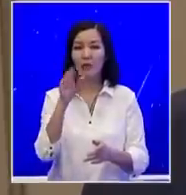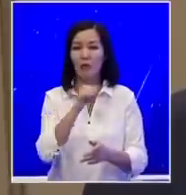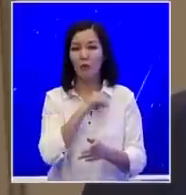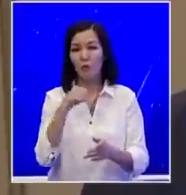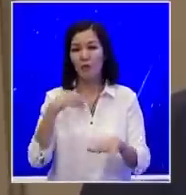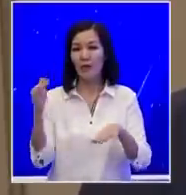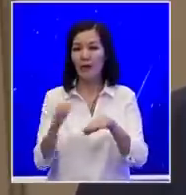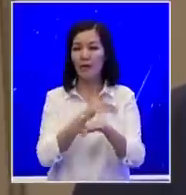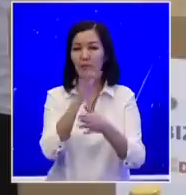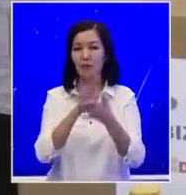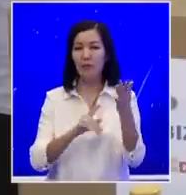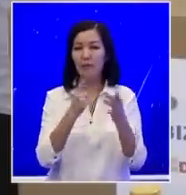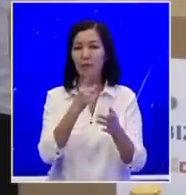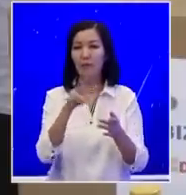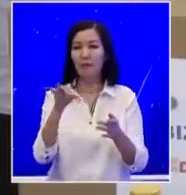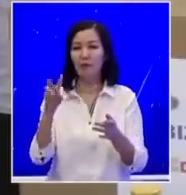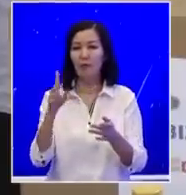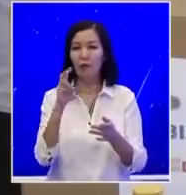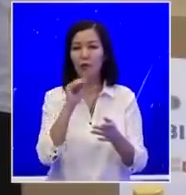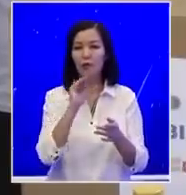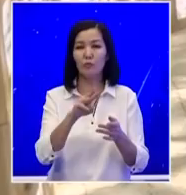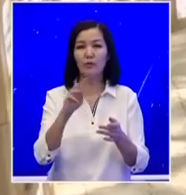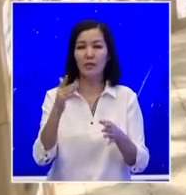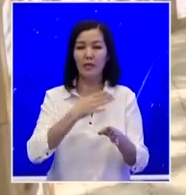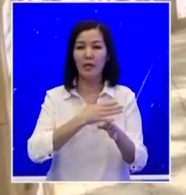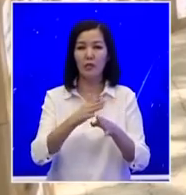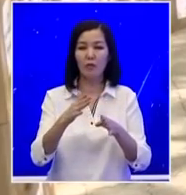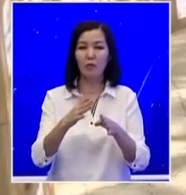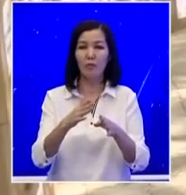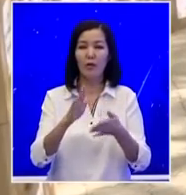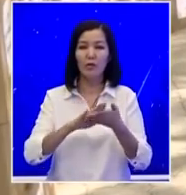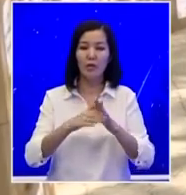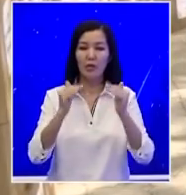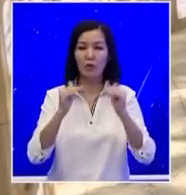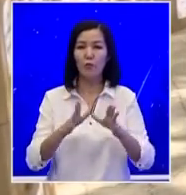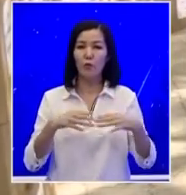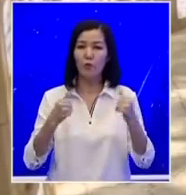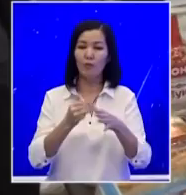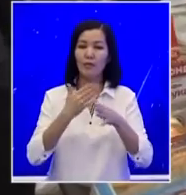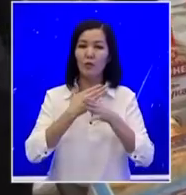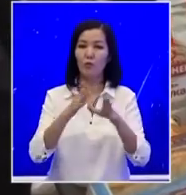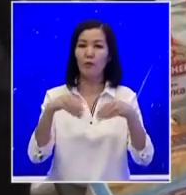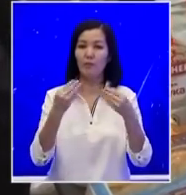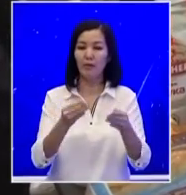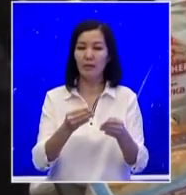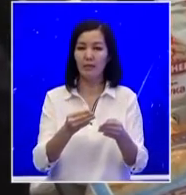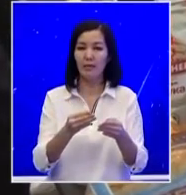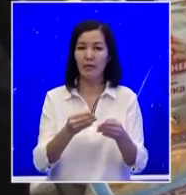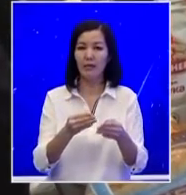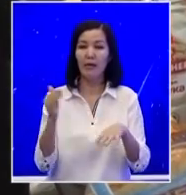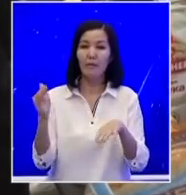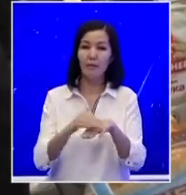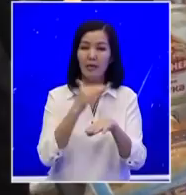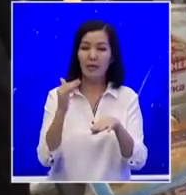әдеті. Осы жолы 1 миллион 200 мың теңгедей қаржы шығарып, мұқтаж жандарға көмектесуге ниеттеніпті. Сауыңда садақа бер